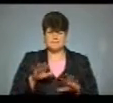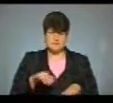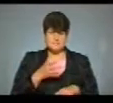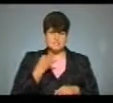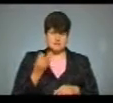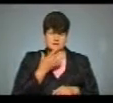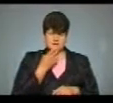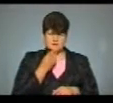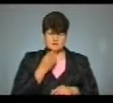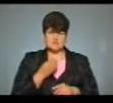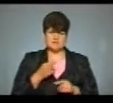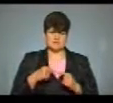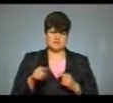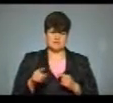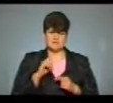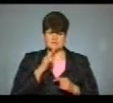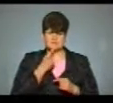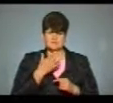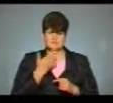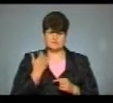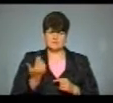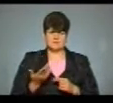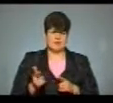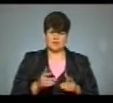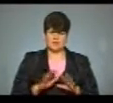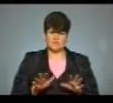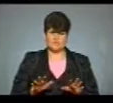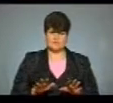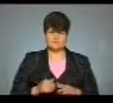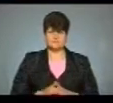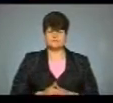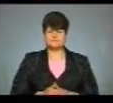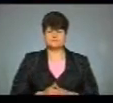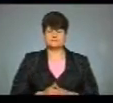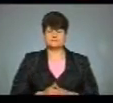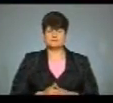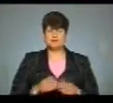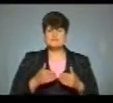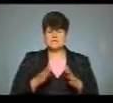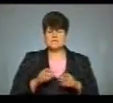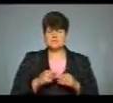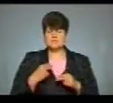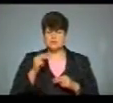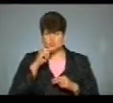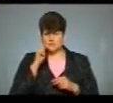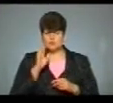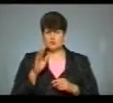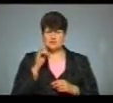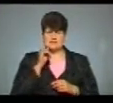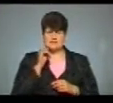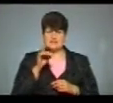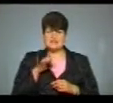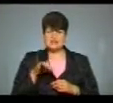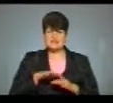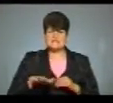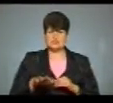красиве. Дистанція не складна, але не готувався, то складновато було. Відкриття чемпіонату України заплановане завтра на Європейській